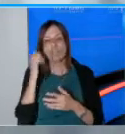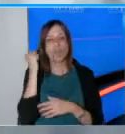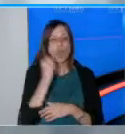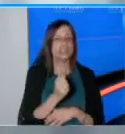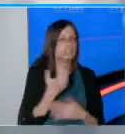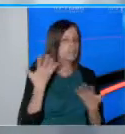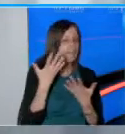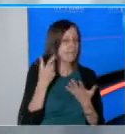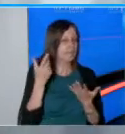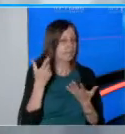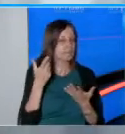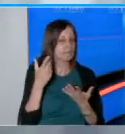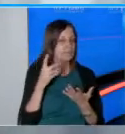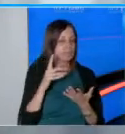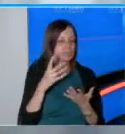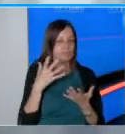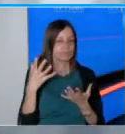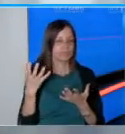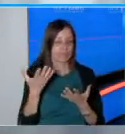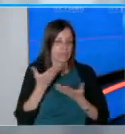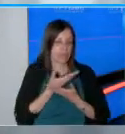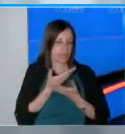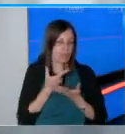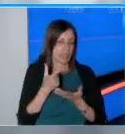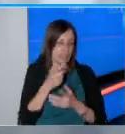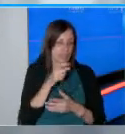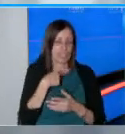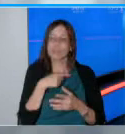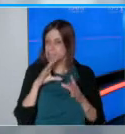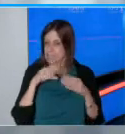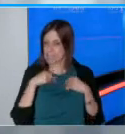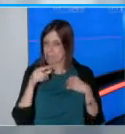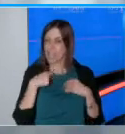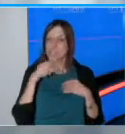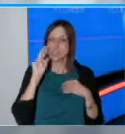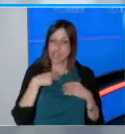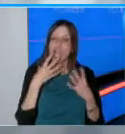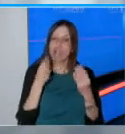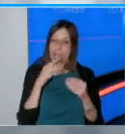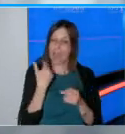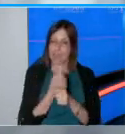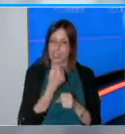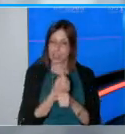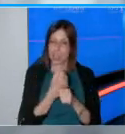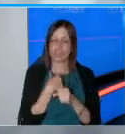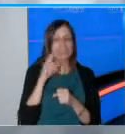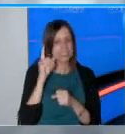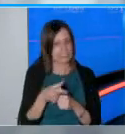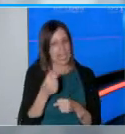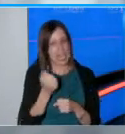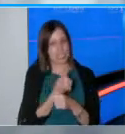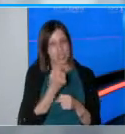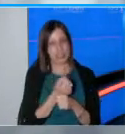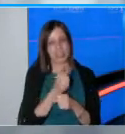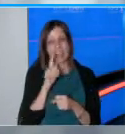איך הגיע הנשק הזה לידיים של הפושעים והרוצחים? איך הגיע? אני מסכים איתך, אני מסכים איתך שלנו יש הרבה מאוד מה לעשות וצריך לעשות,